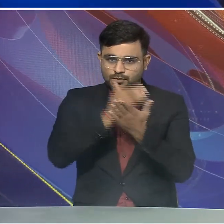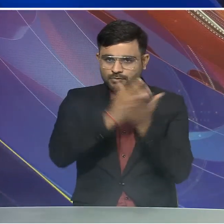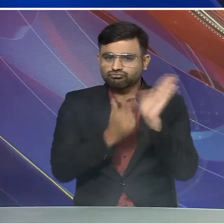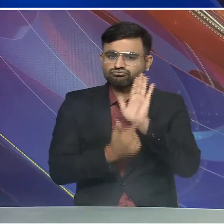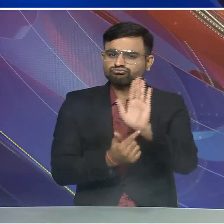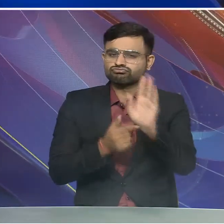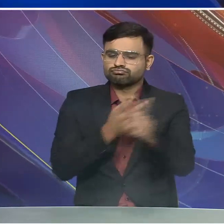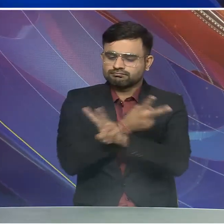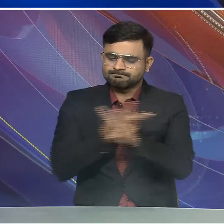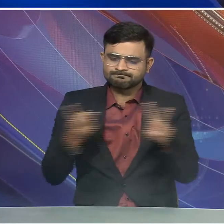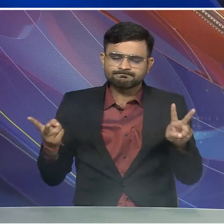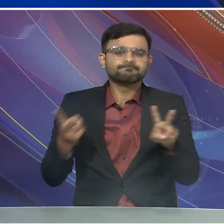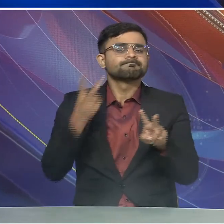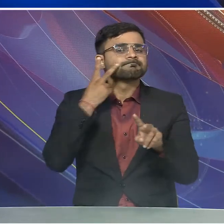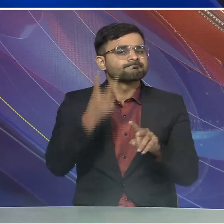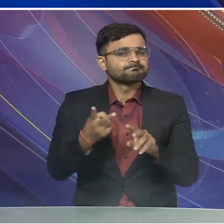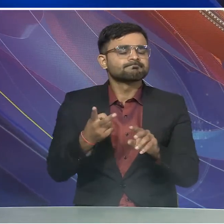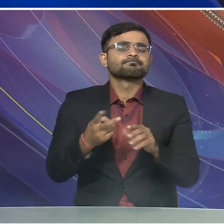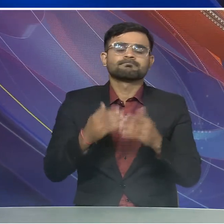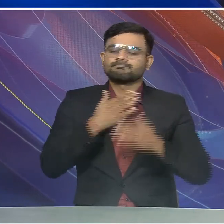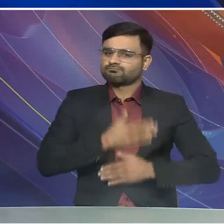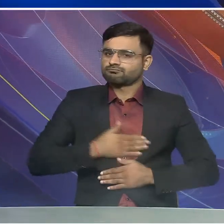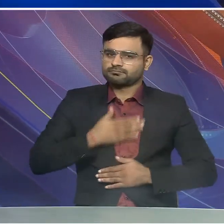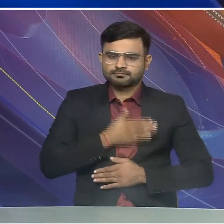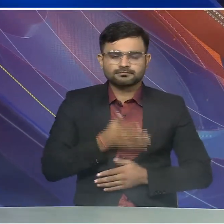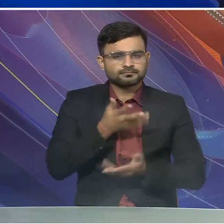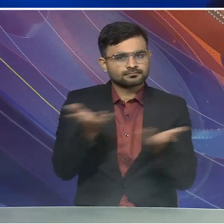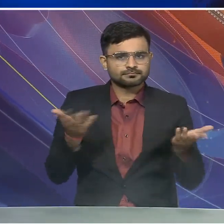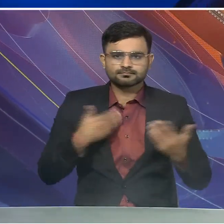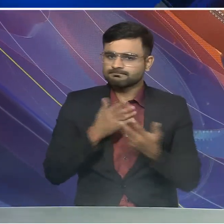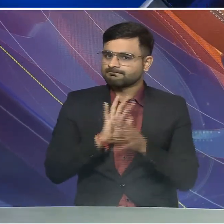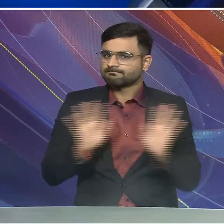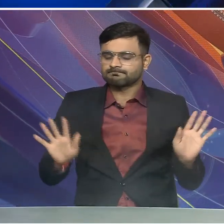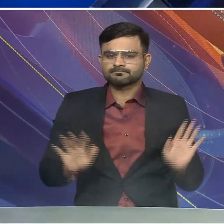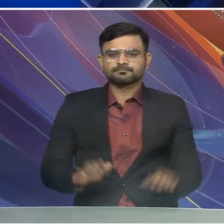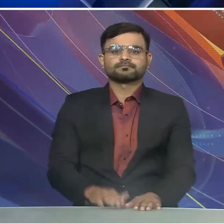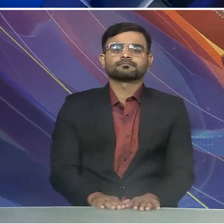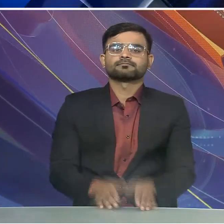वाले शानदार धारावाहिक होगा आप उठाते रहिए नमस्कार